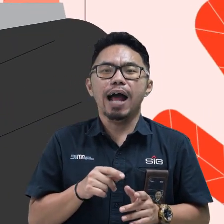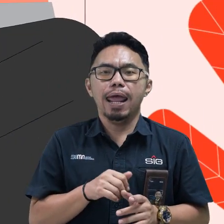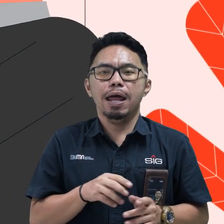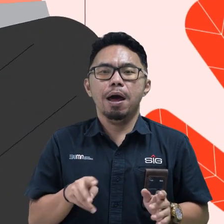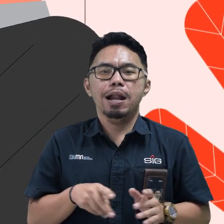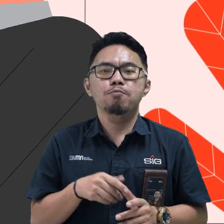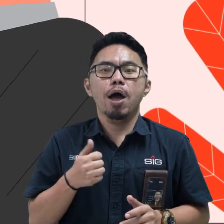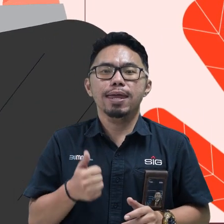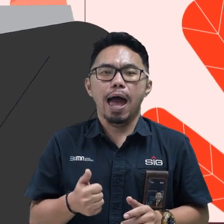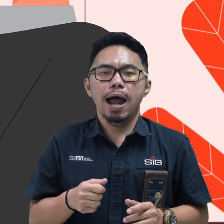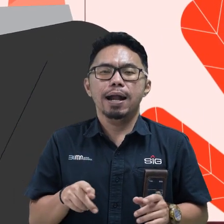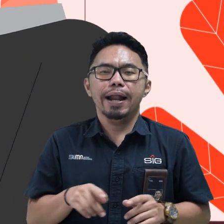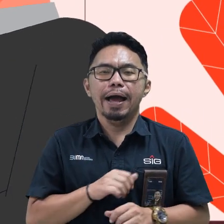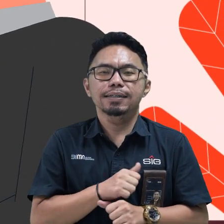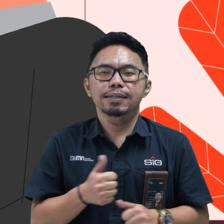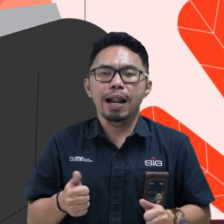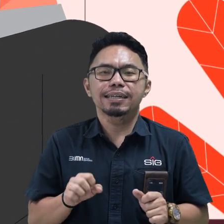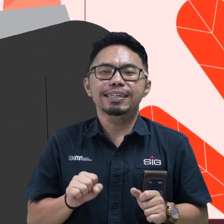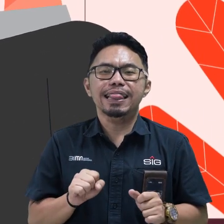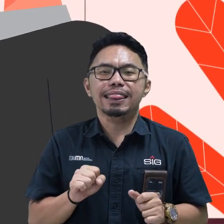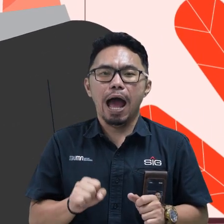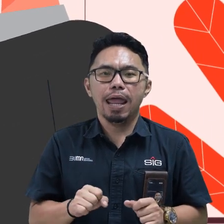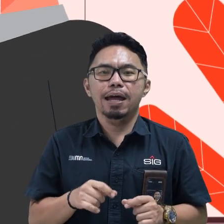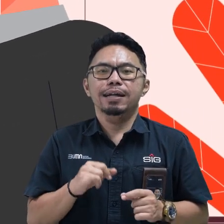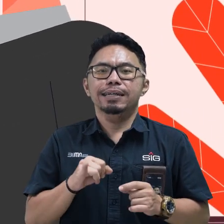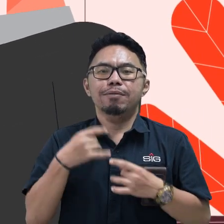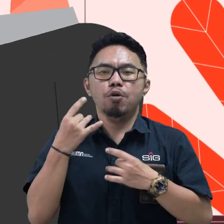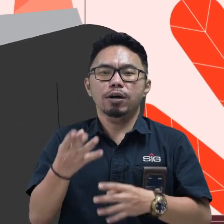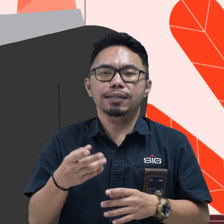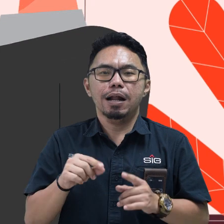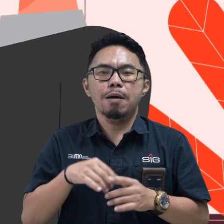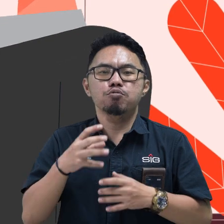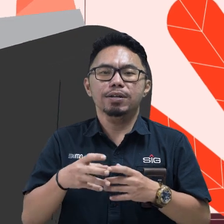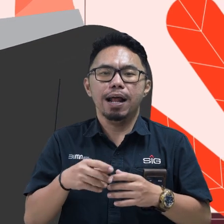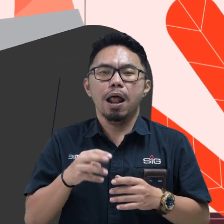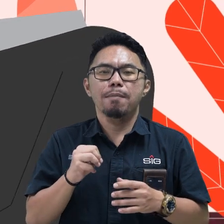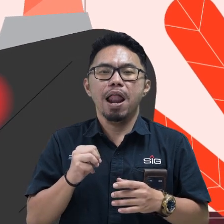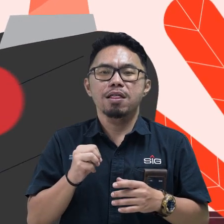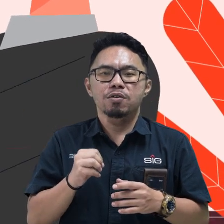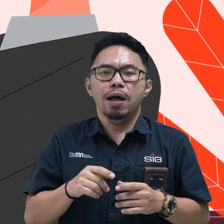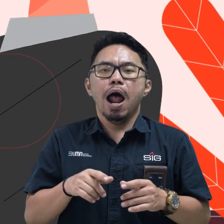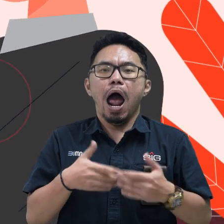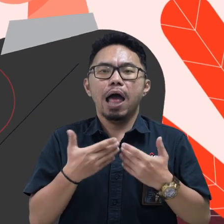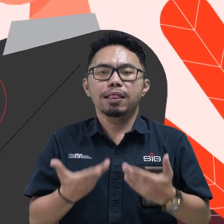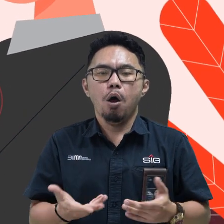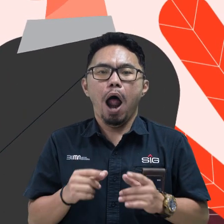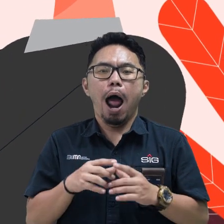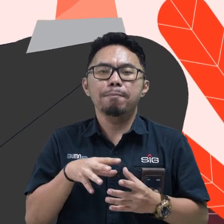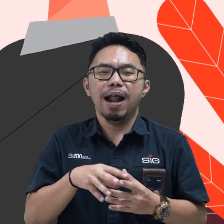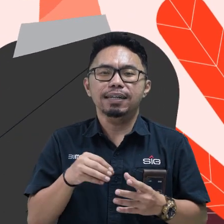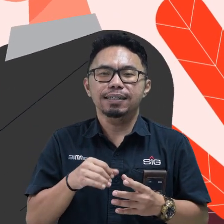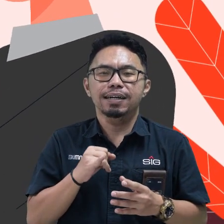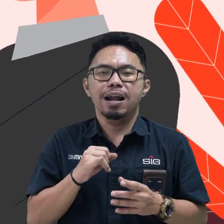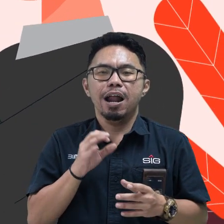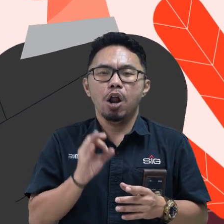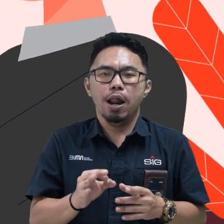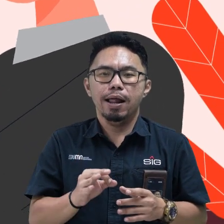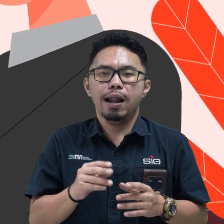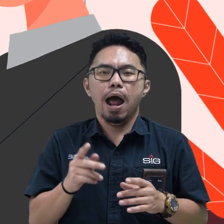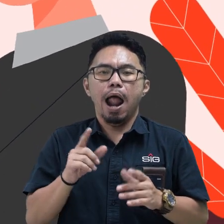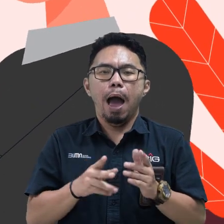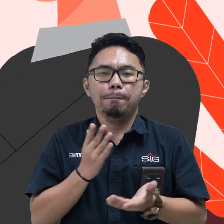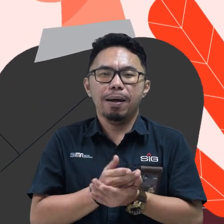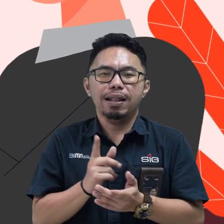Kemudian, mengupayakan penyelesaian sengketa informasi publik melalui mediasi dan atau adjudikasi